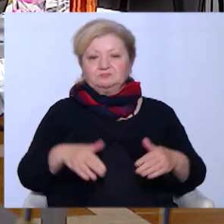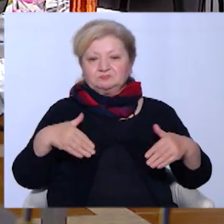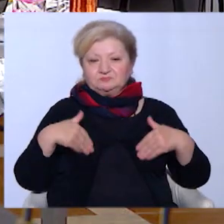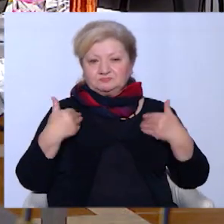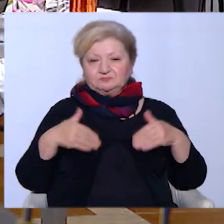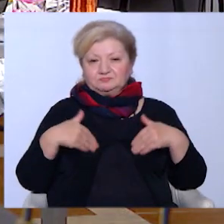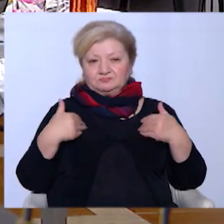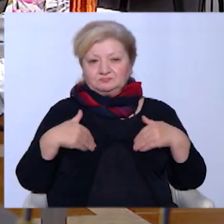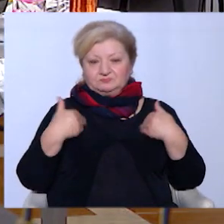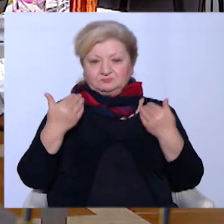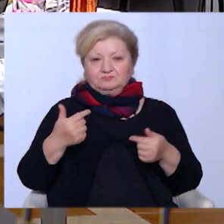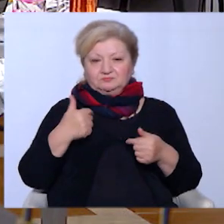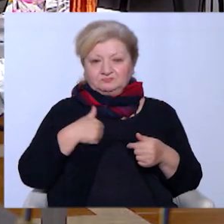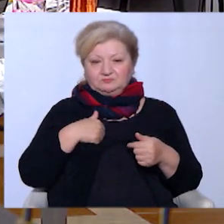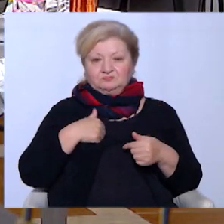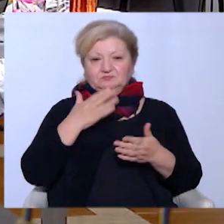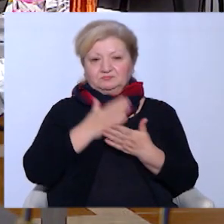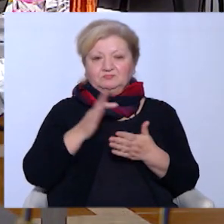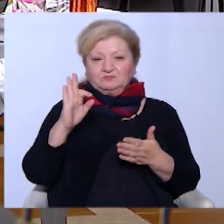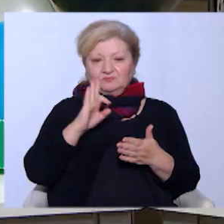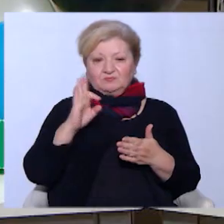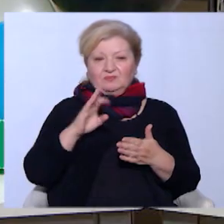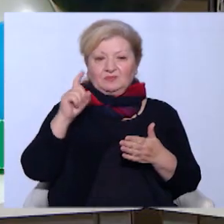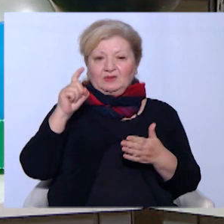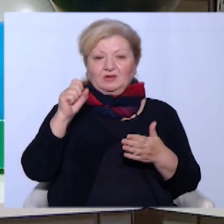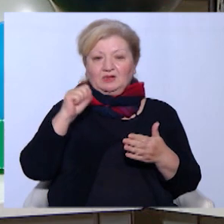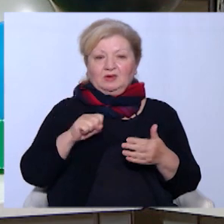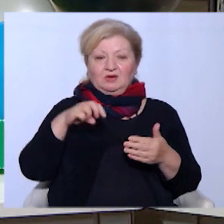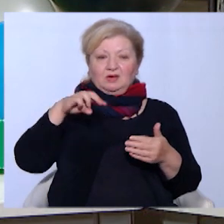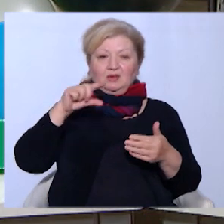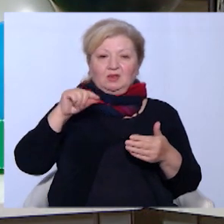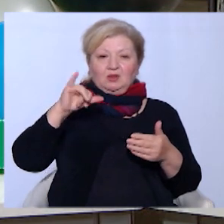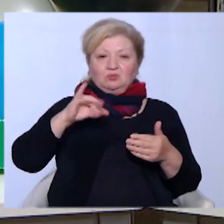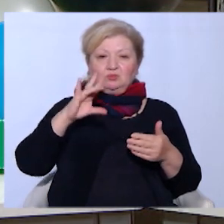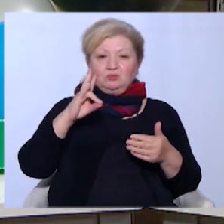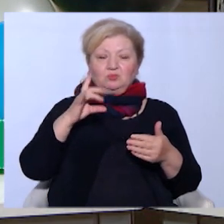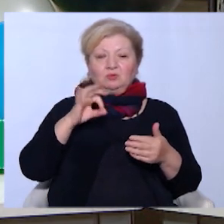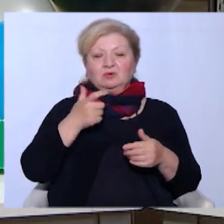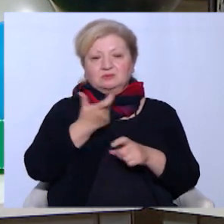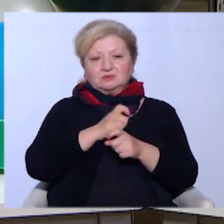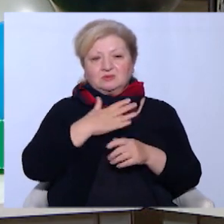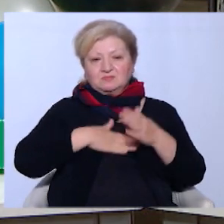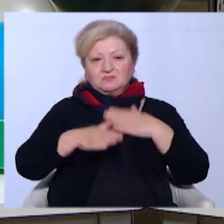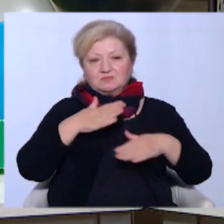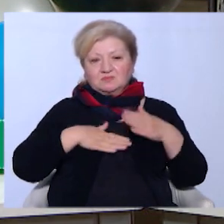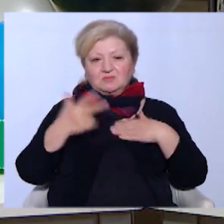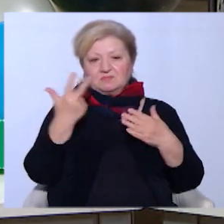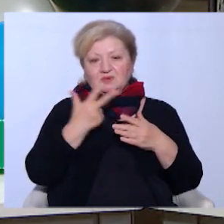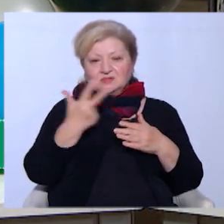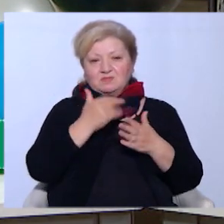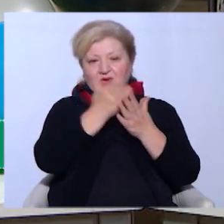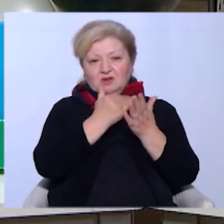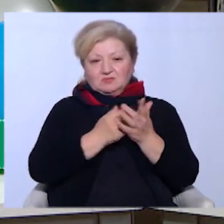მოგესალმები. მე ვარ შენი ქიმიის მასწავლებელი ხათუნა და ძალიან მიხარია ჩემს მეორე კლასელებთან უკვე მესამე გაკვეთილზე